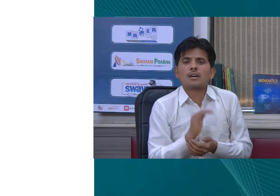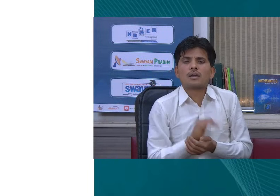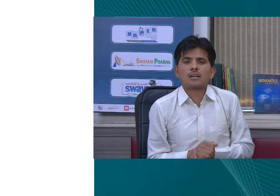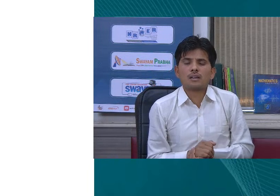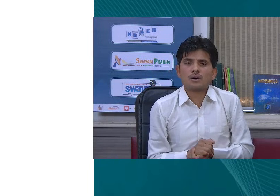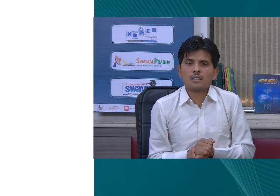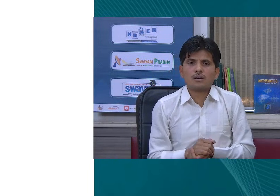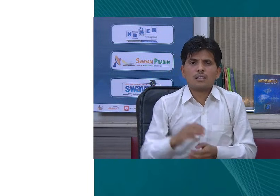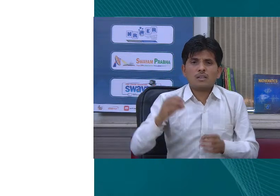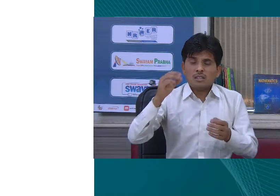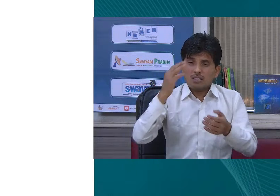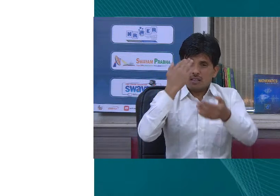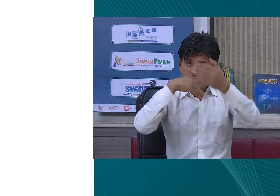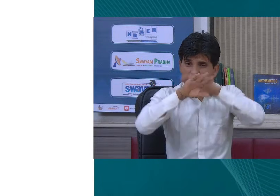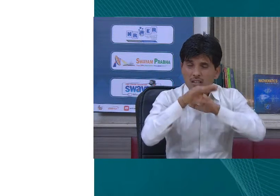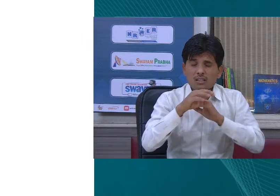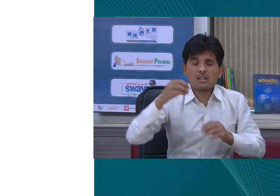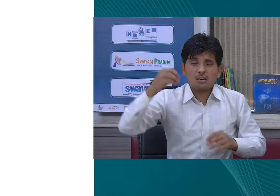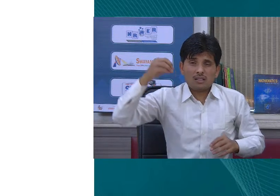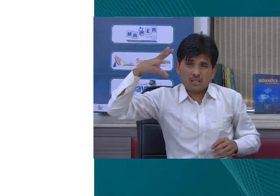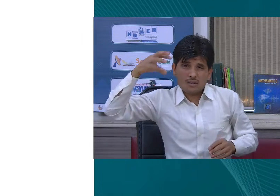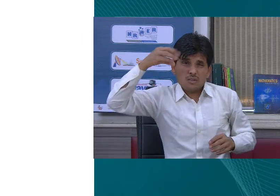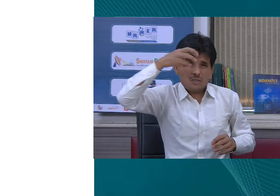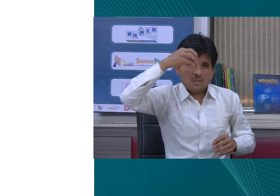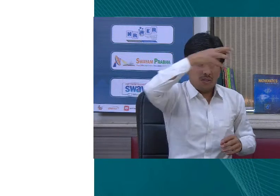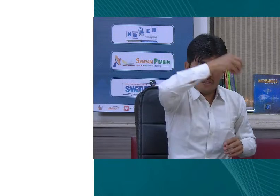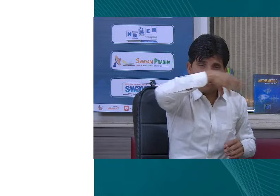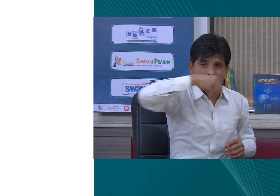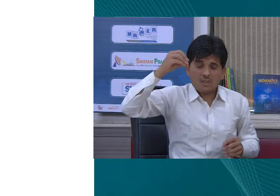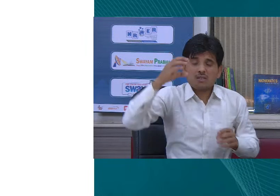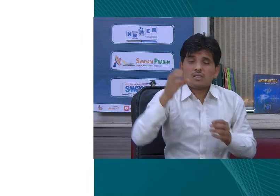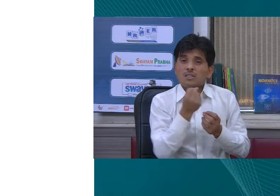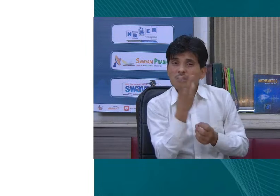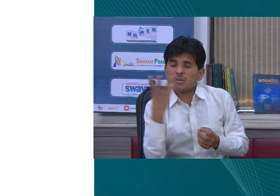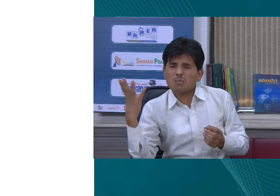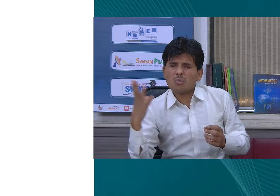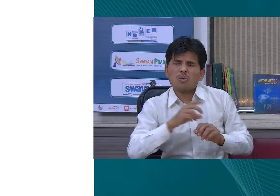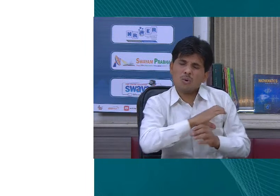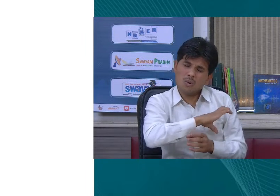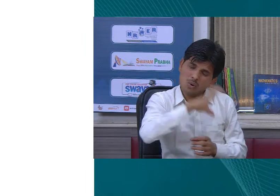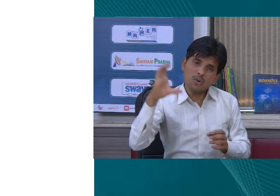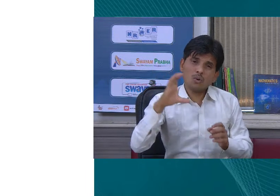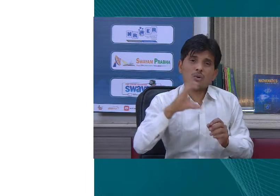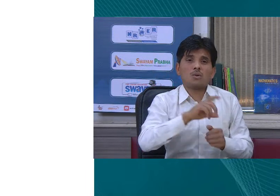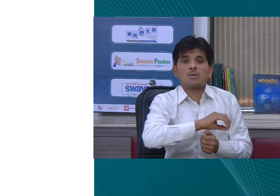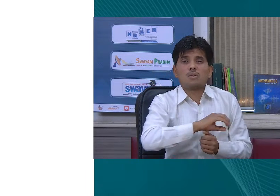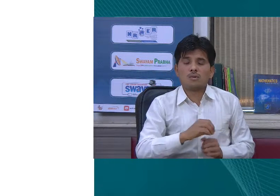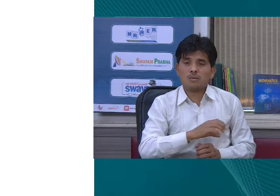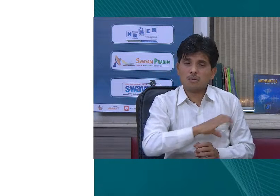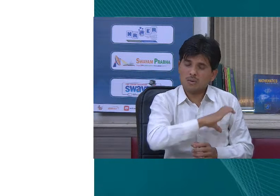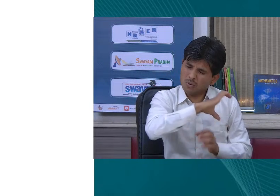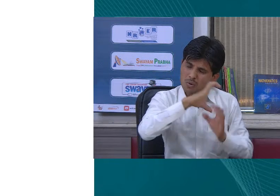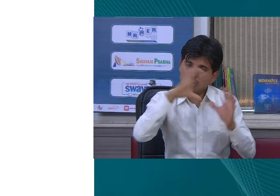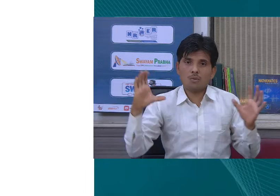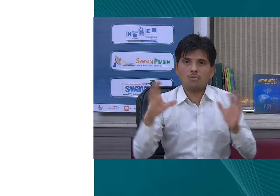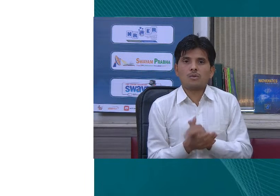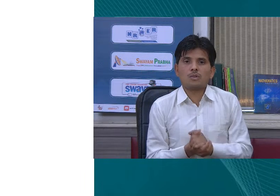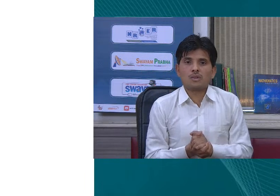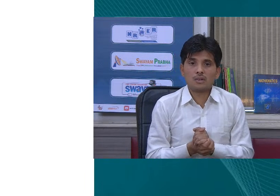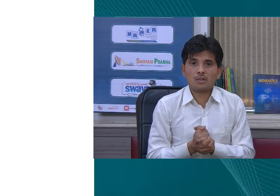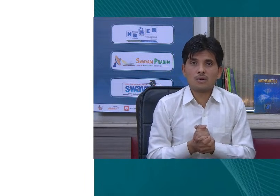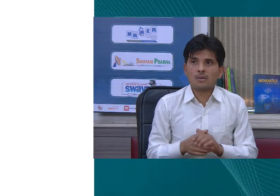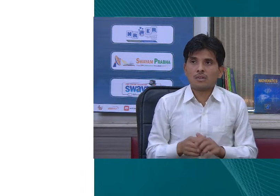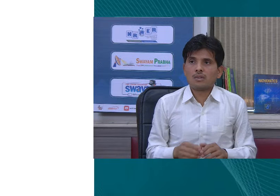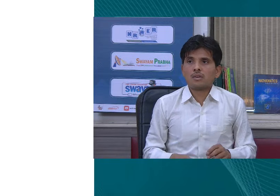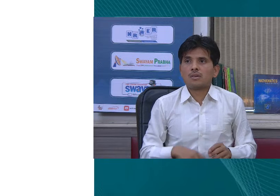billions of stars. बिलियंस ऑफ स्टार्स, जब हम बिलियंस ऑफ स्टार्स कहते हैं, अनगिनत स्टार्स है। वहां पर स्टार्स हो सकते